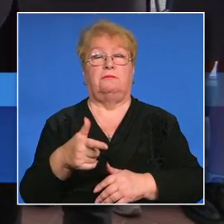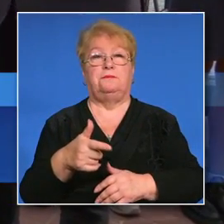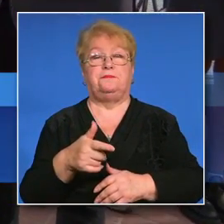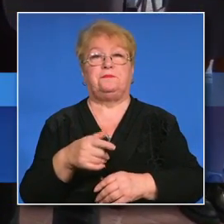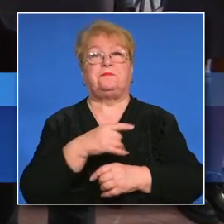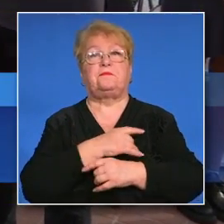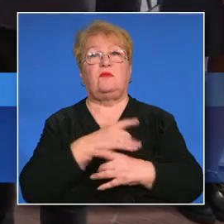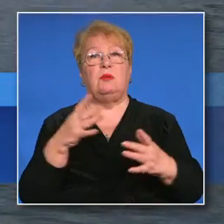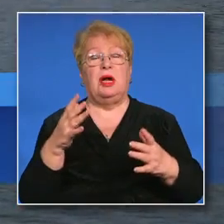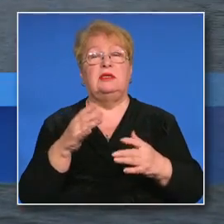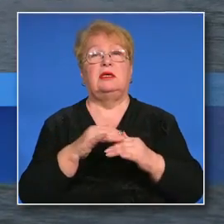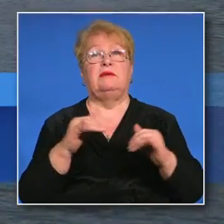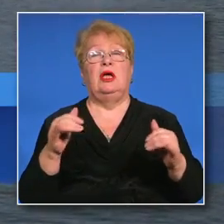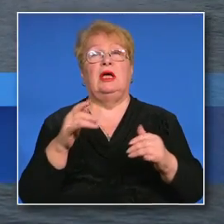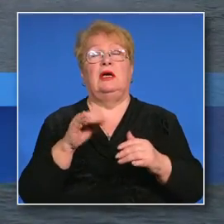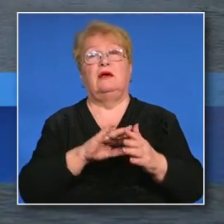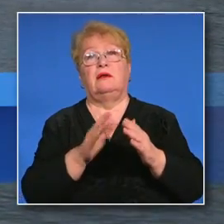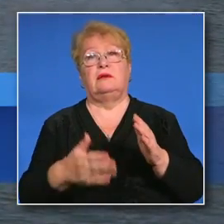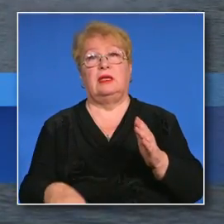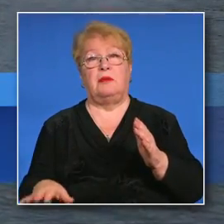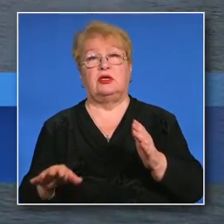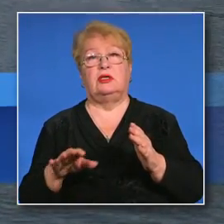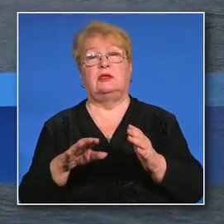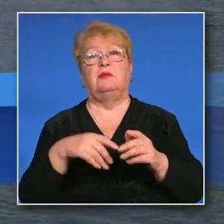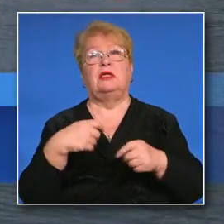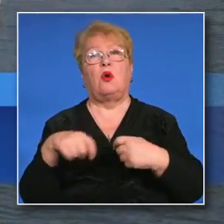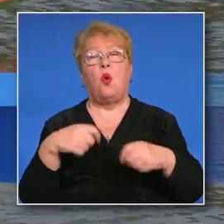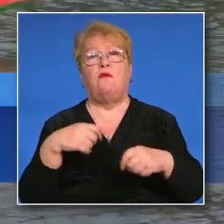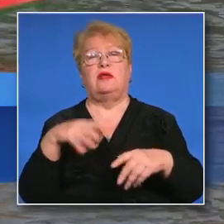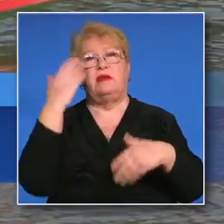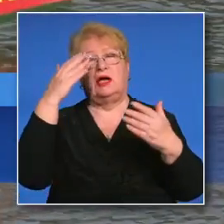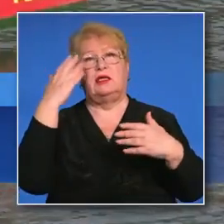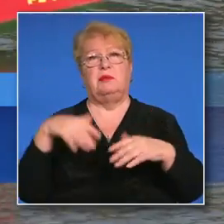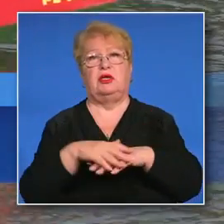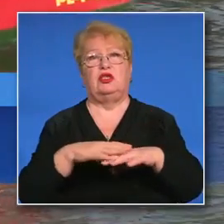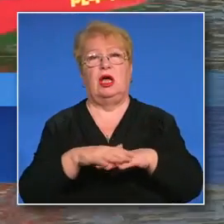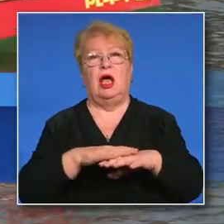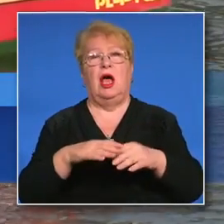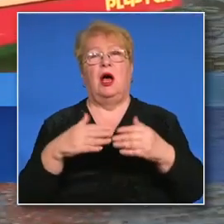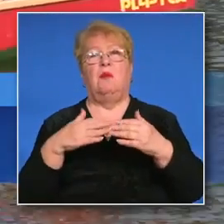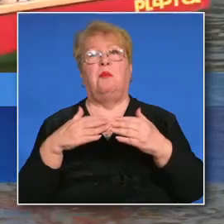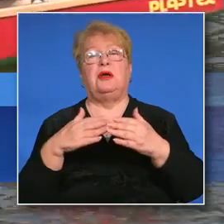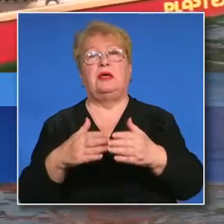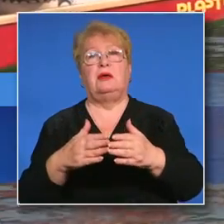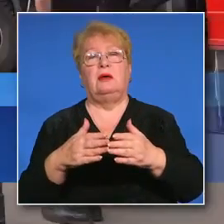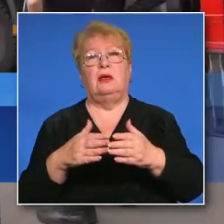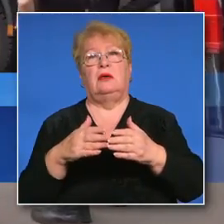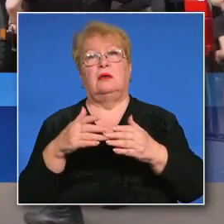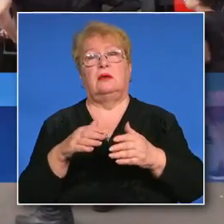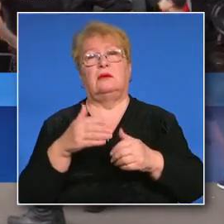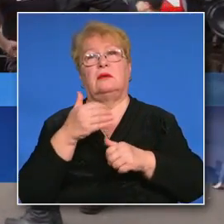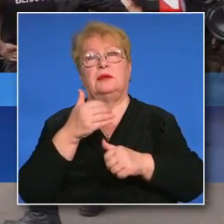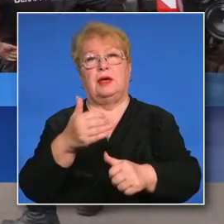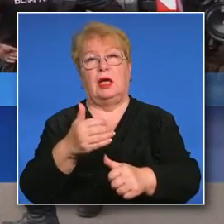на набережной. Десятки выставок, торговые и развлекательные площадки, игры и конкурсы. По реке сплавлялись драгонботы и парусные